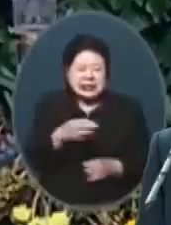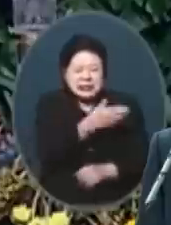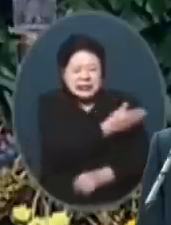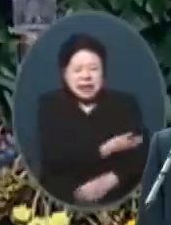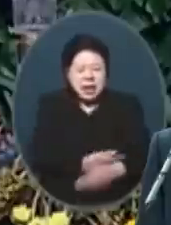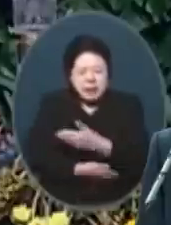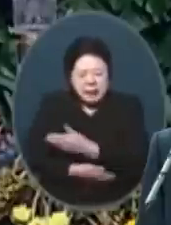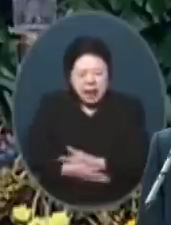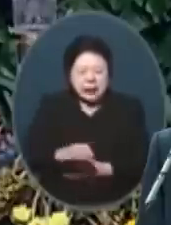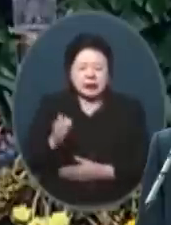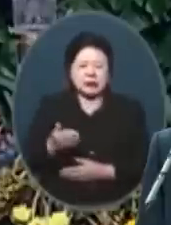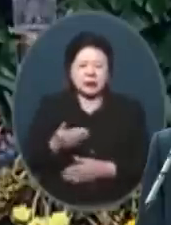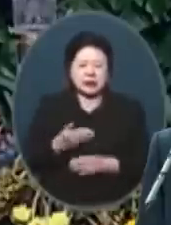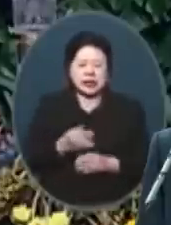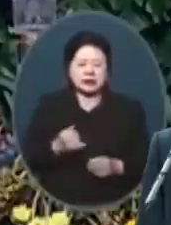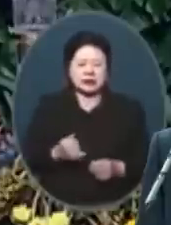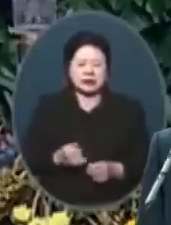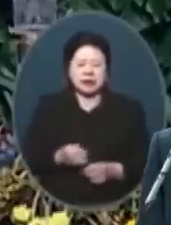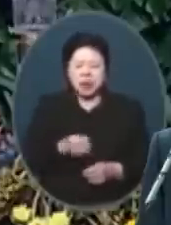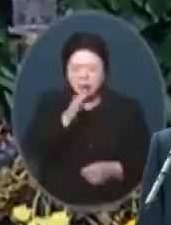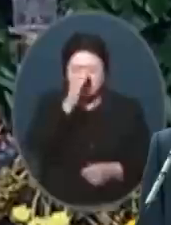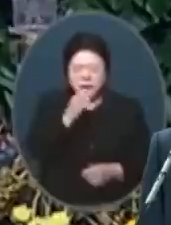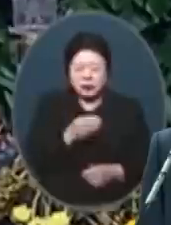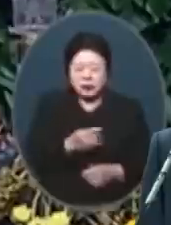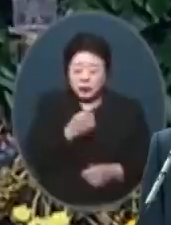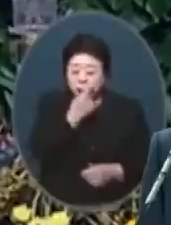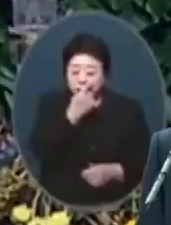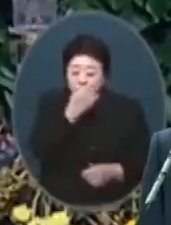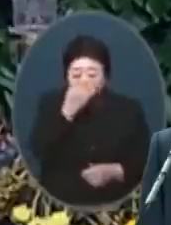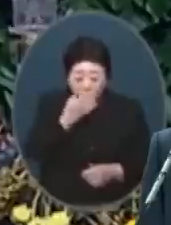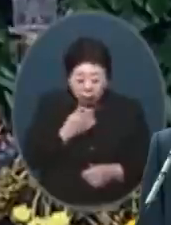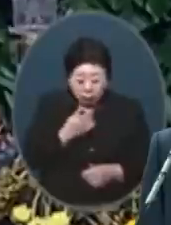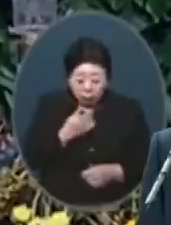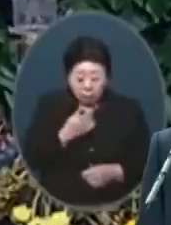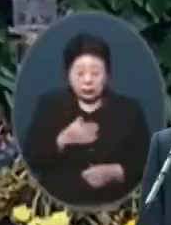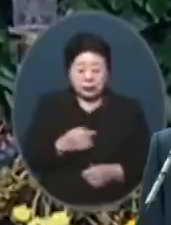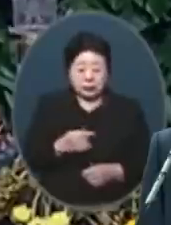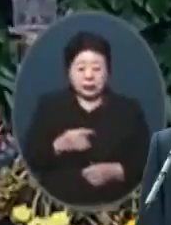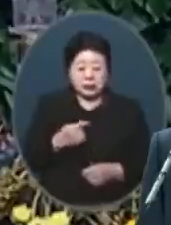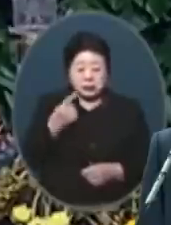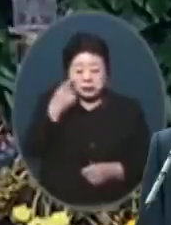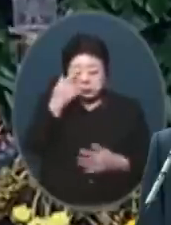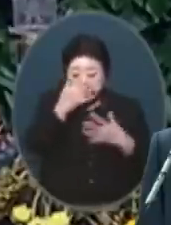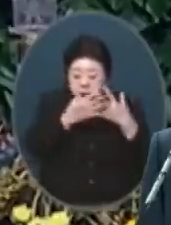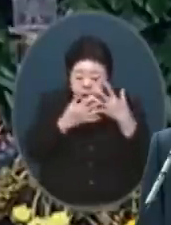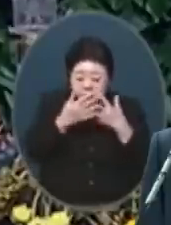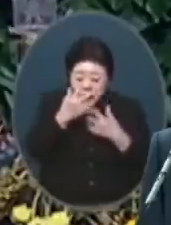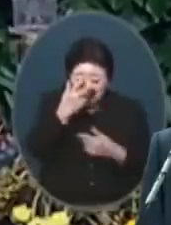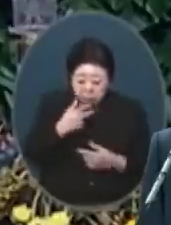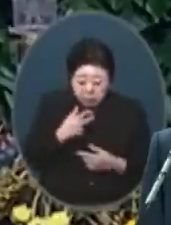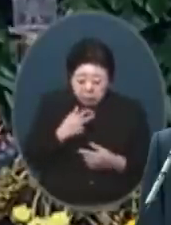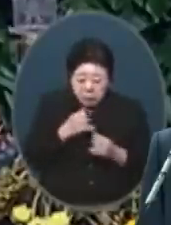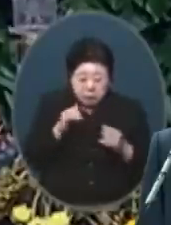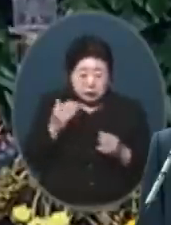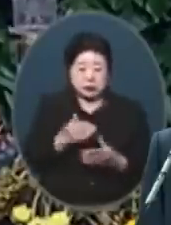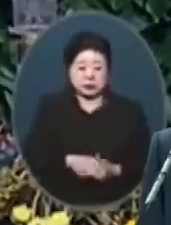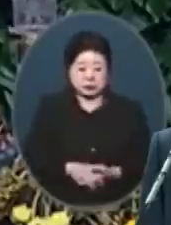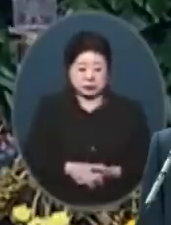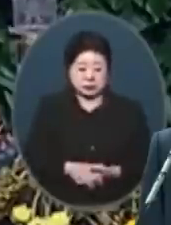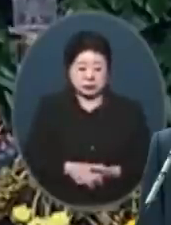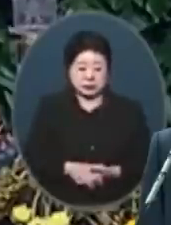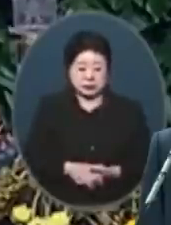잃었고 다른 사람은 병으로 한쪽 눈을 잃고 나머지 눈도 사고로 인해 앞을 볼 수 없는 맹인이